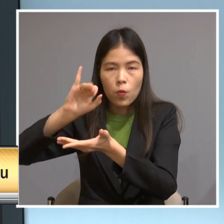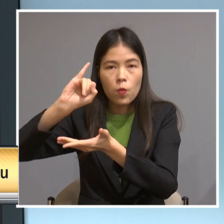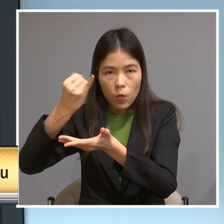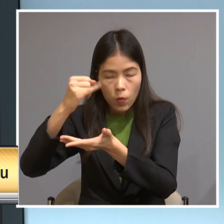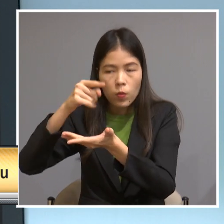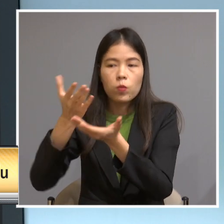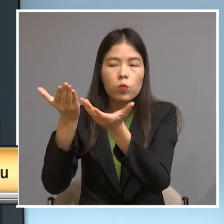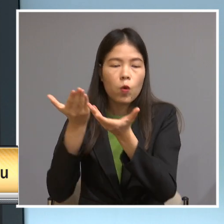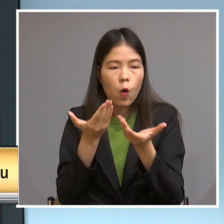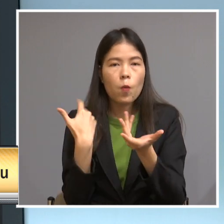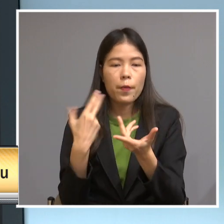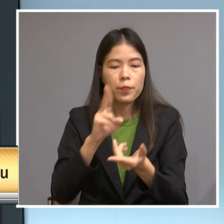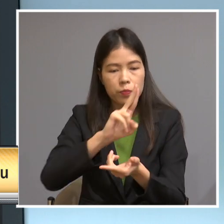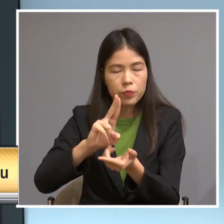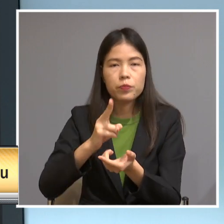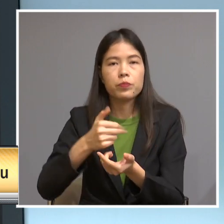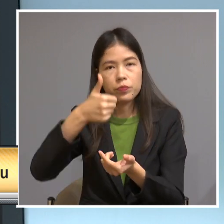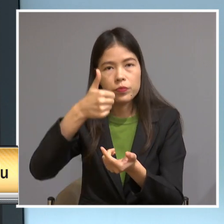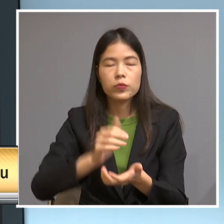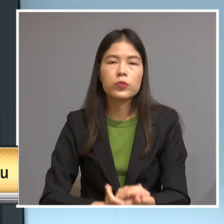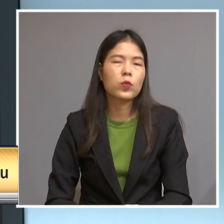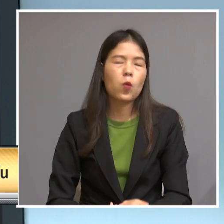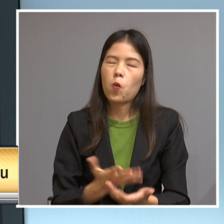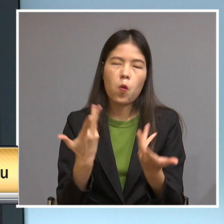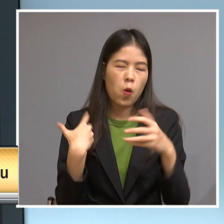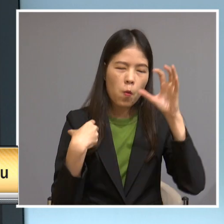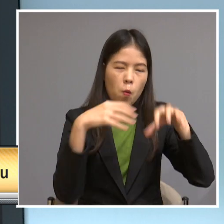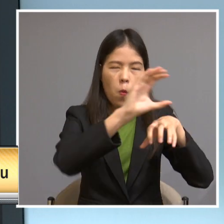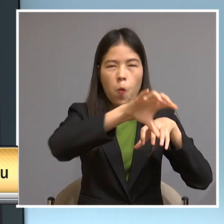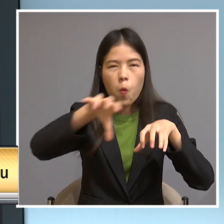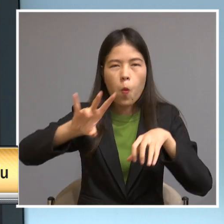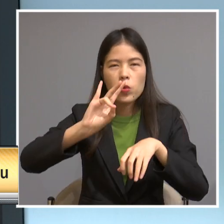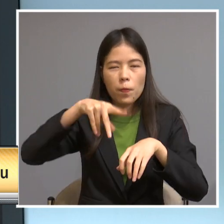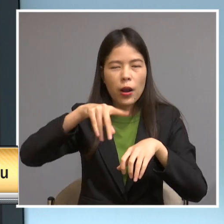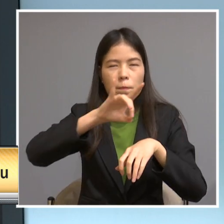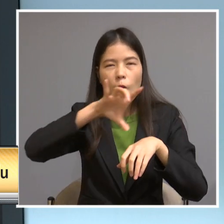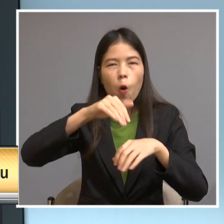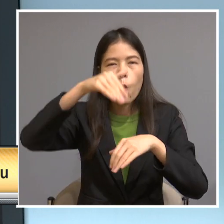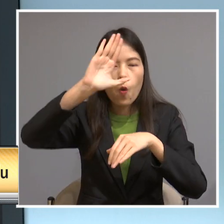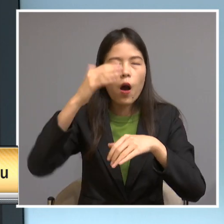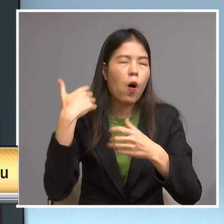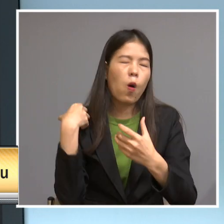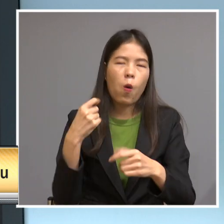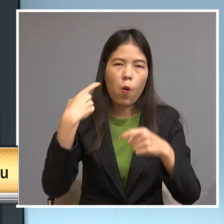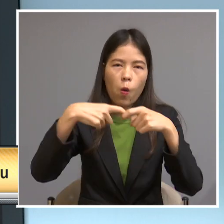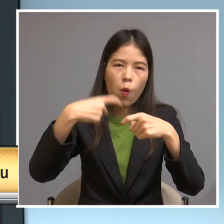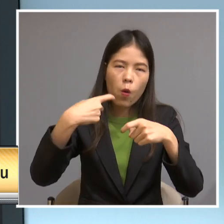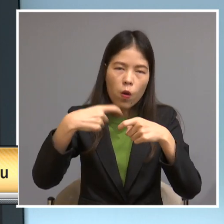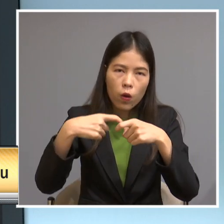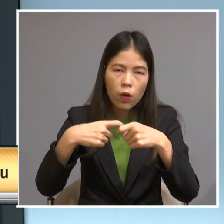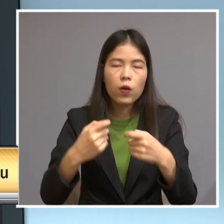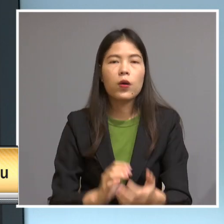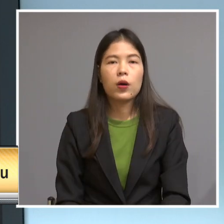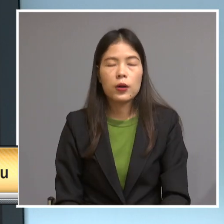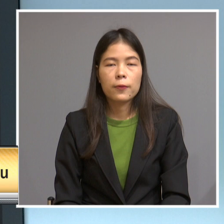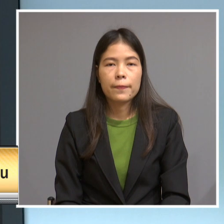าไป 7,800 แ่งเราคงยากแล้วอบรจรเล็ๆ ท่านไม่มีคนขับเธอไม